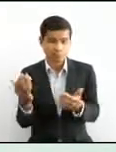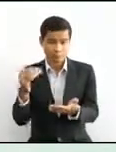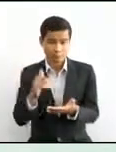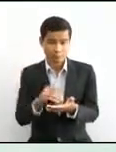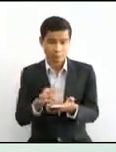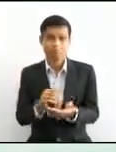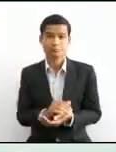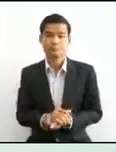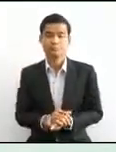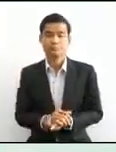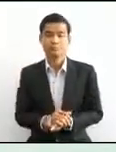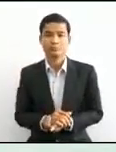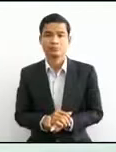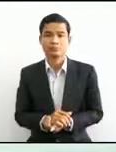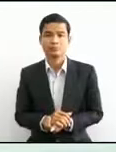cần.